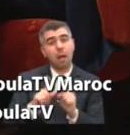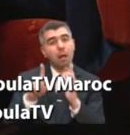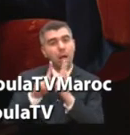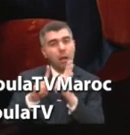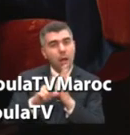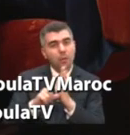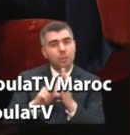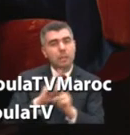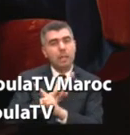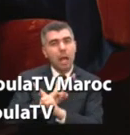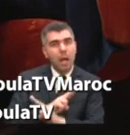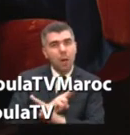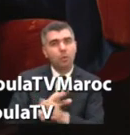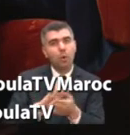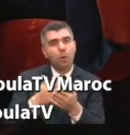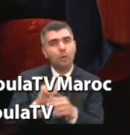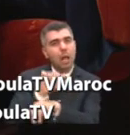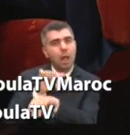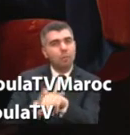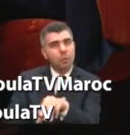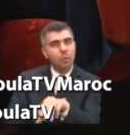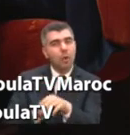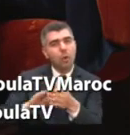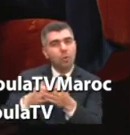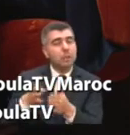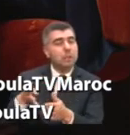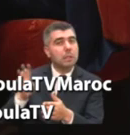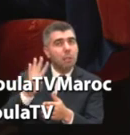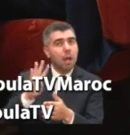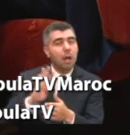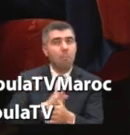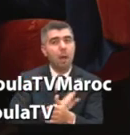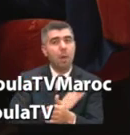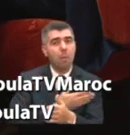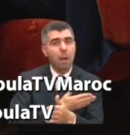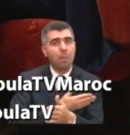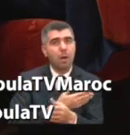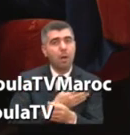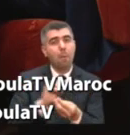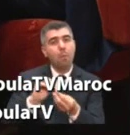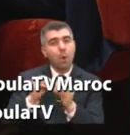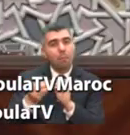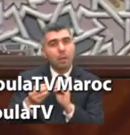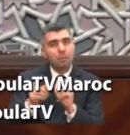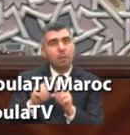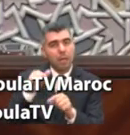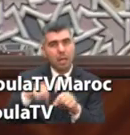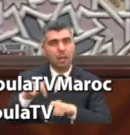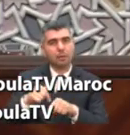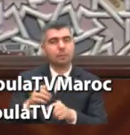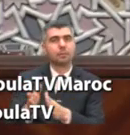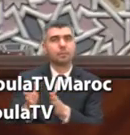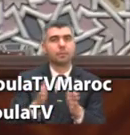مجال التقاعد وكذلك في مجال التغطية الصحية. حنا كنسمعوا بأن الوالدين اليوم عندهم مشكل باش يستافدوا من التغطية. شكرا السيدة